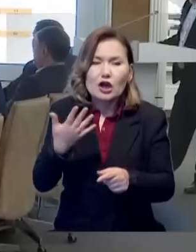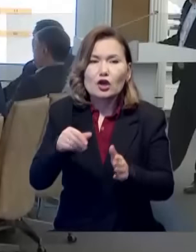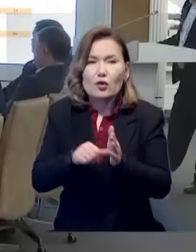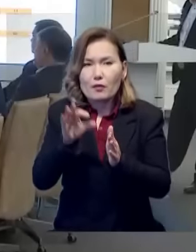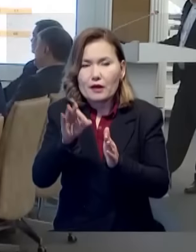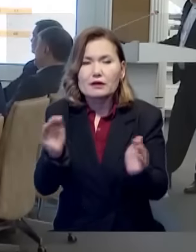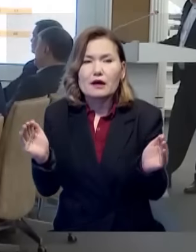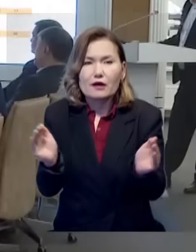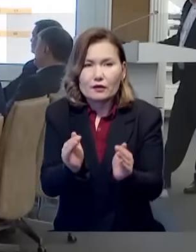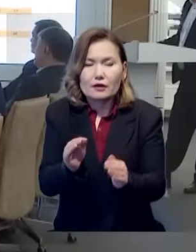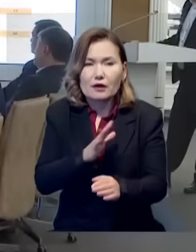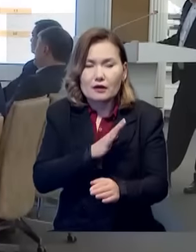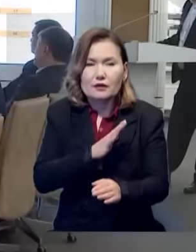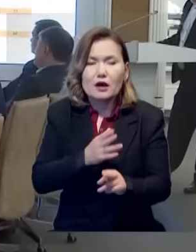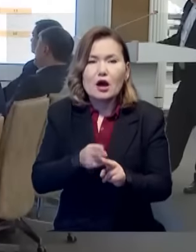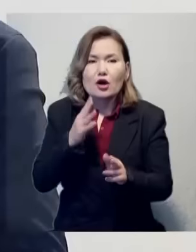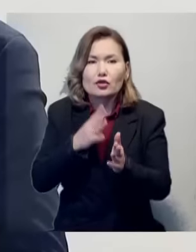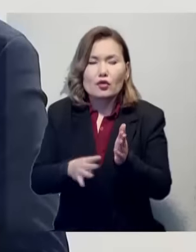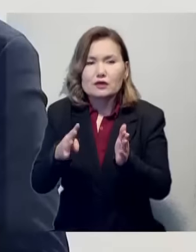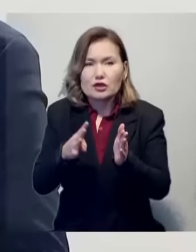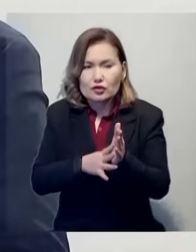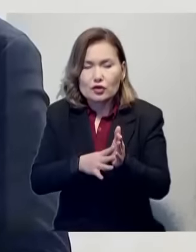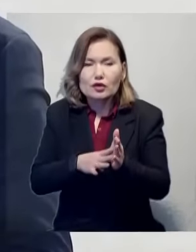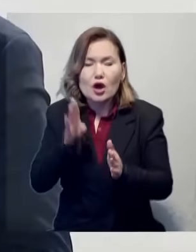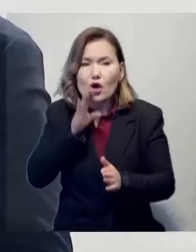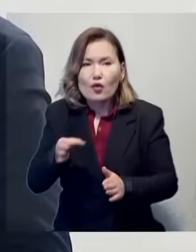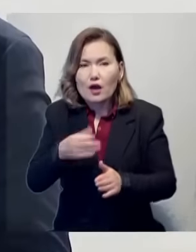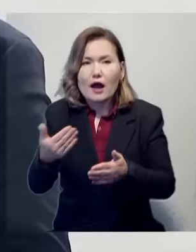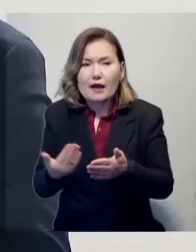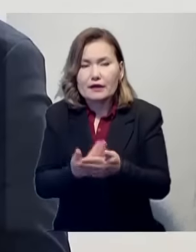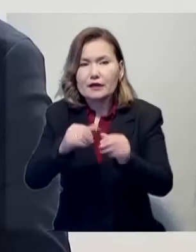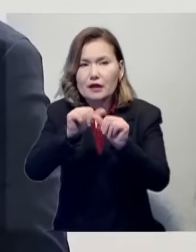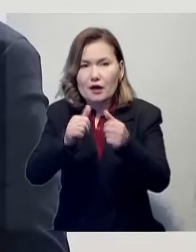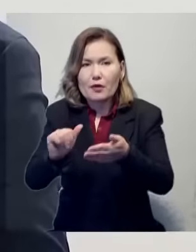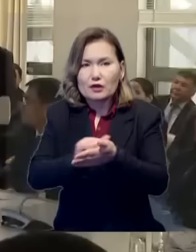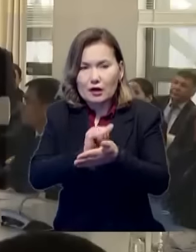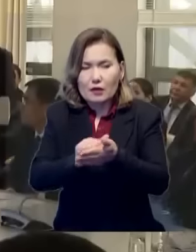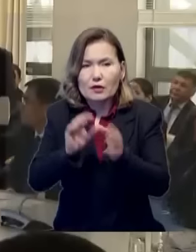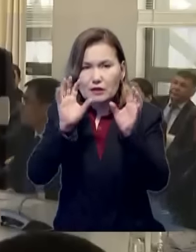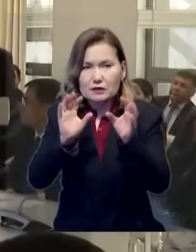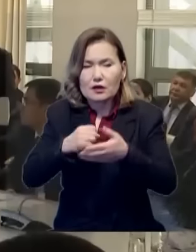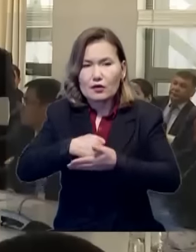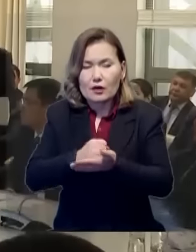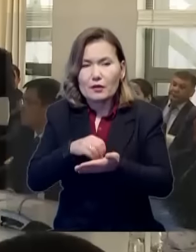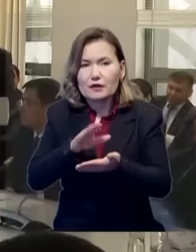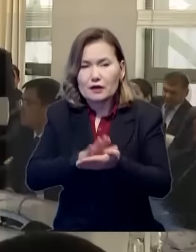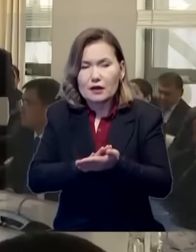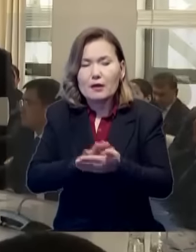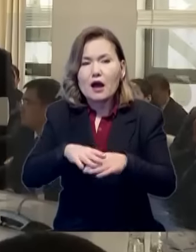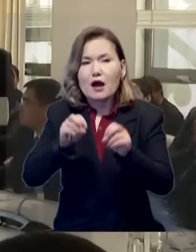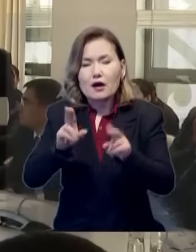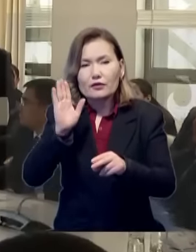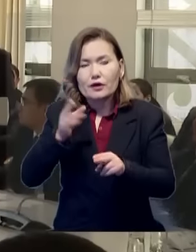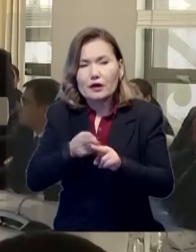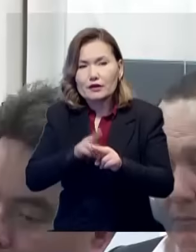былтырғы жылмен салыстырғанда кеміді. 97 көл қайтадан рәсімделіп, жаңадан көл ашылуға қол жеткізді. Салаға жауапты мамандар алдағы